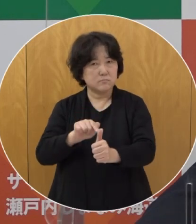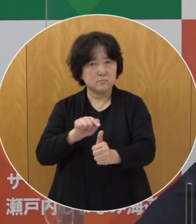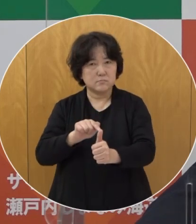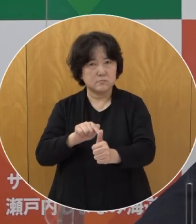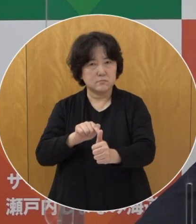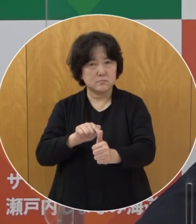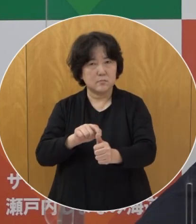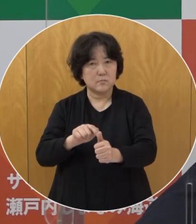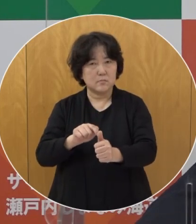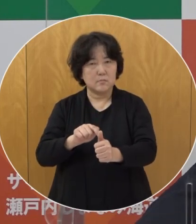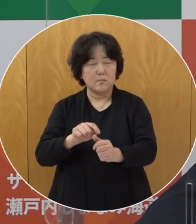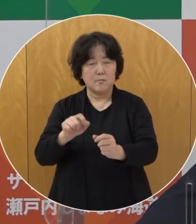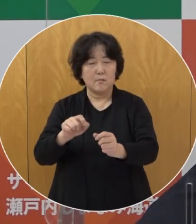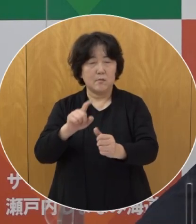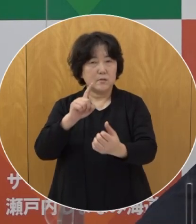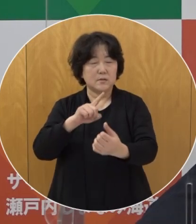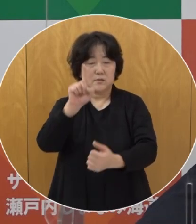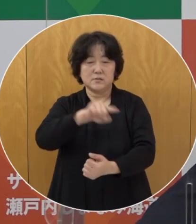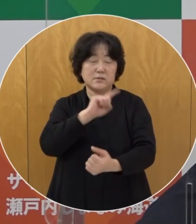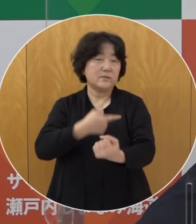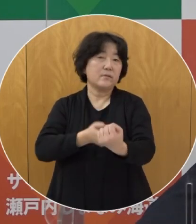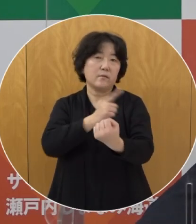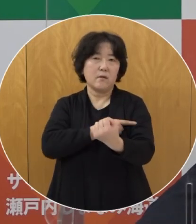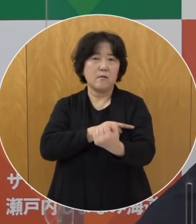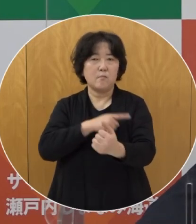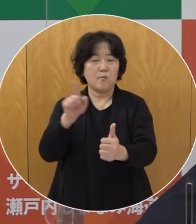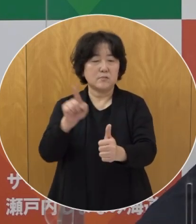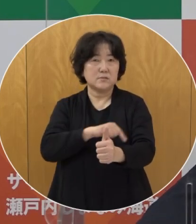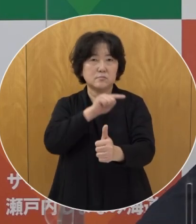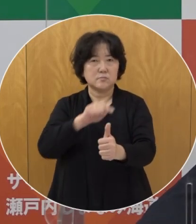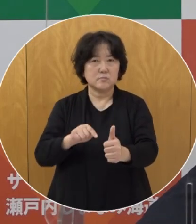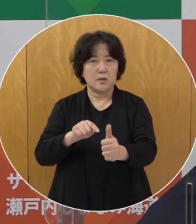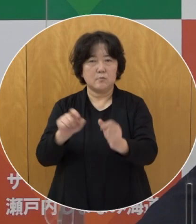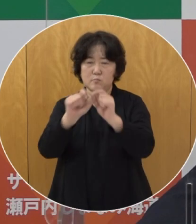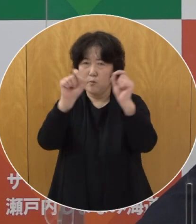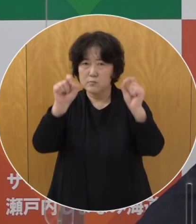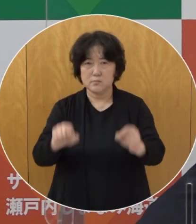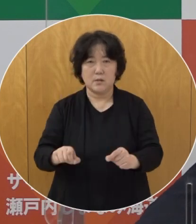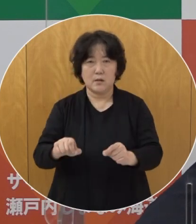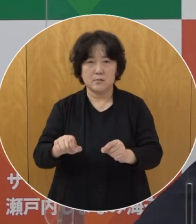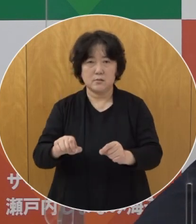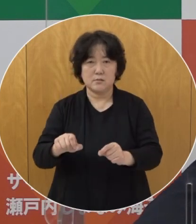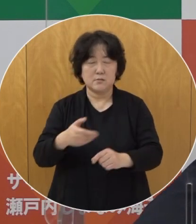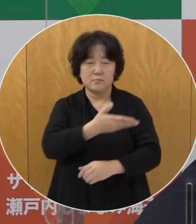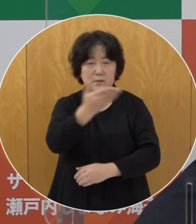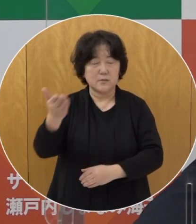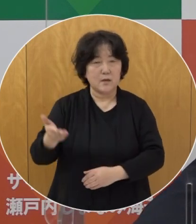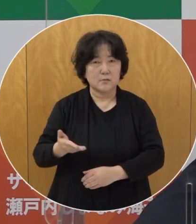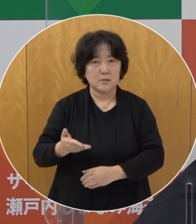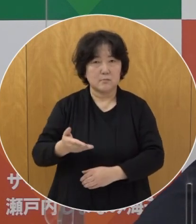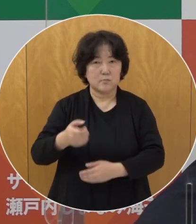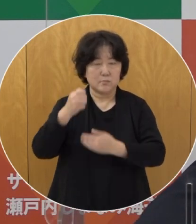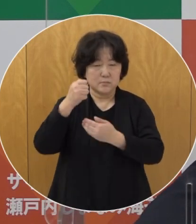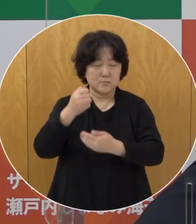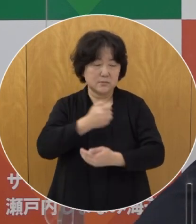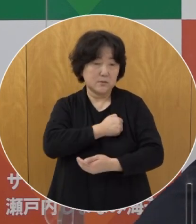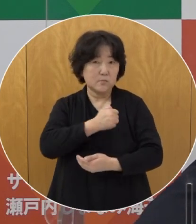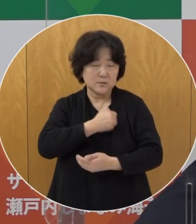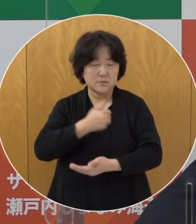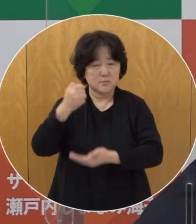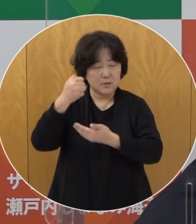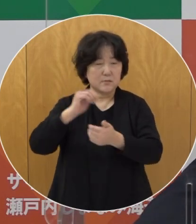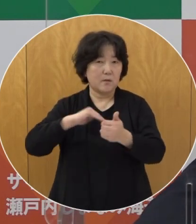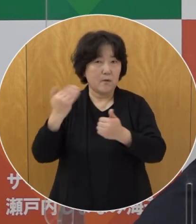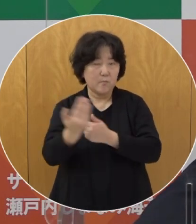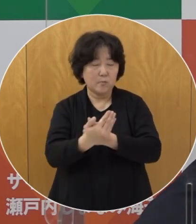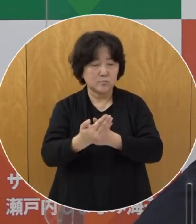放置できない人権侵害であり、市民の皆さんの生命そして財産を守るべき